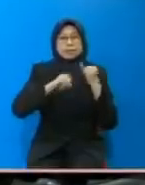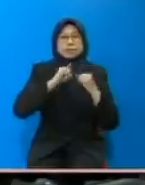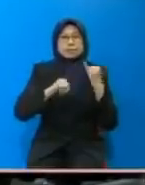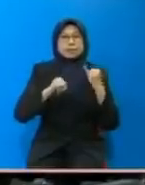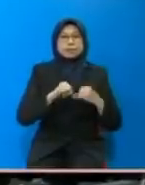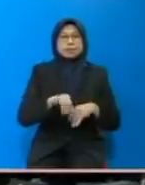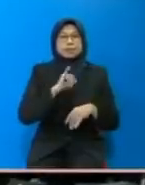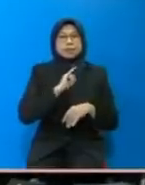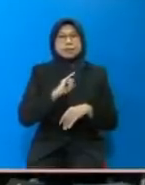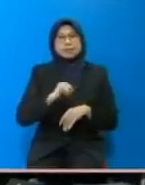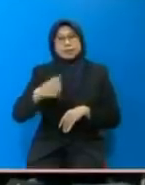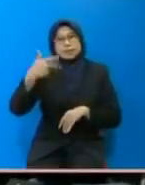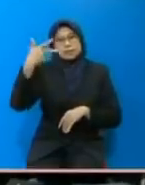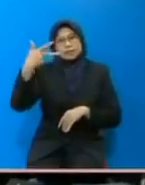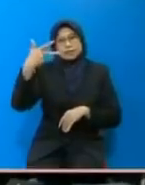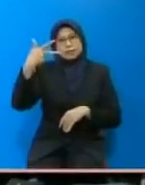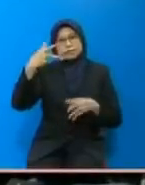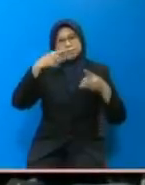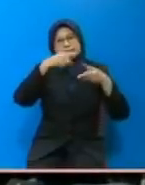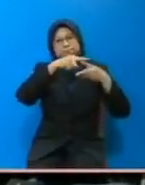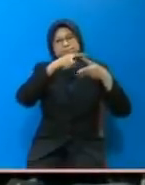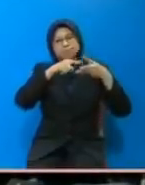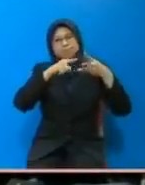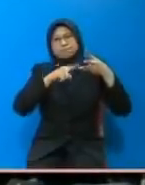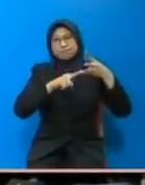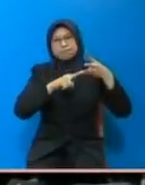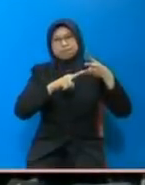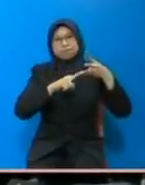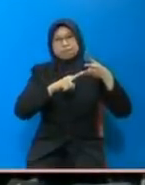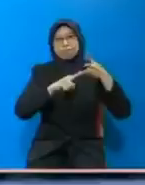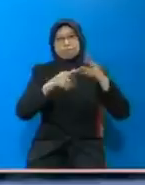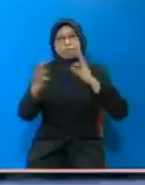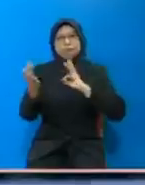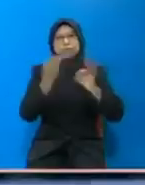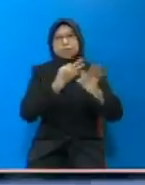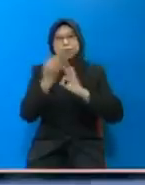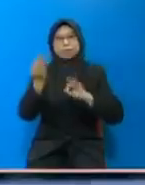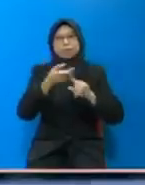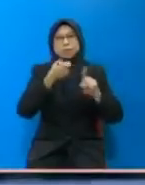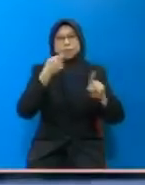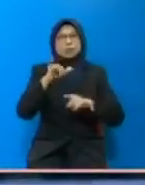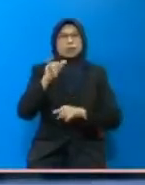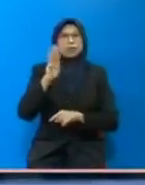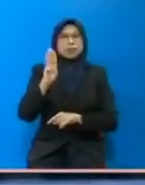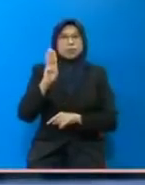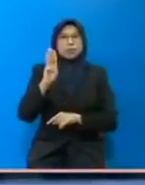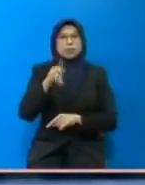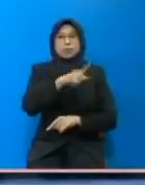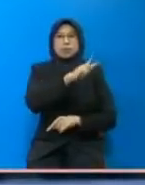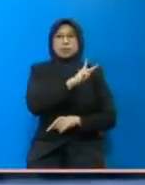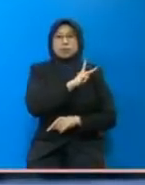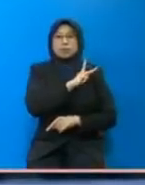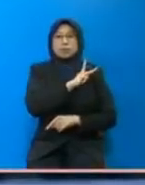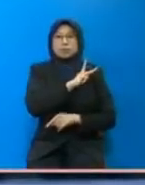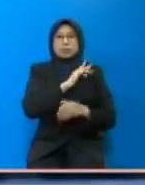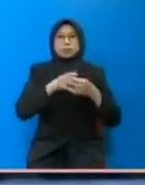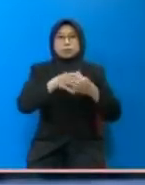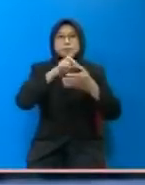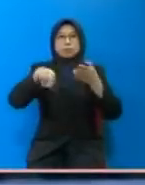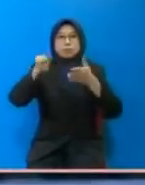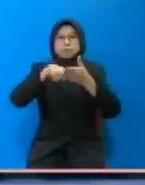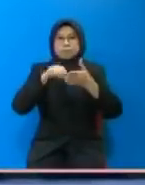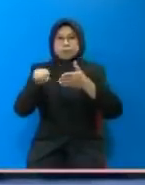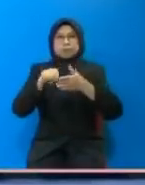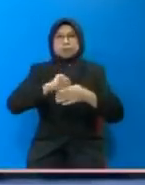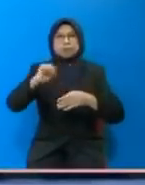Saya ada tiga perkara saja respons kepada yang saya hormati Yang Berhormat Ketua Pembangkang untuk memandu